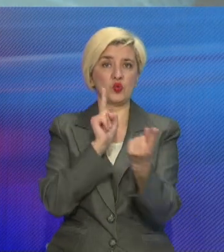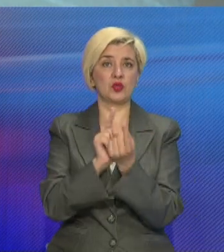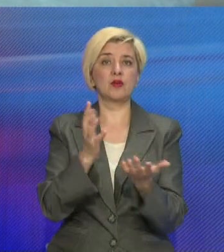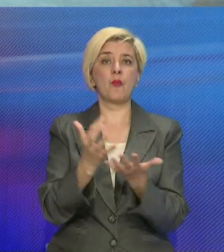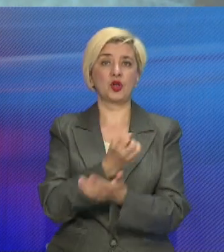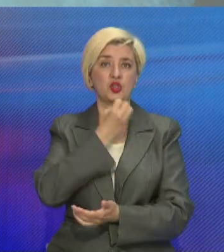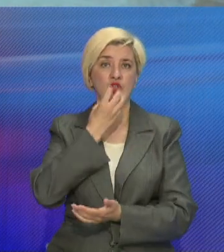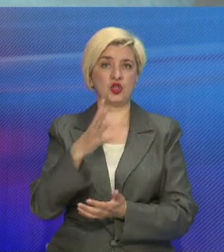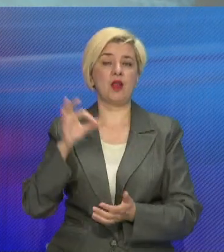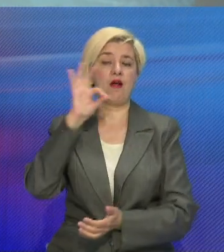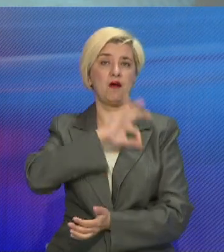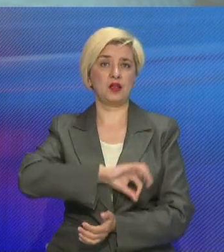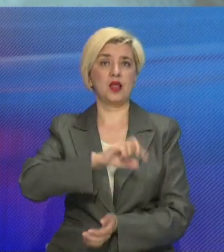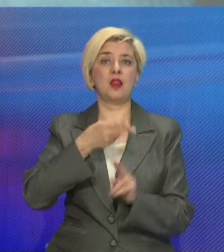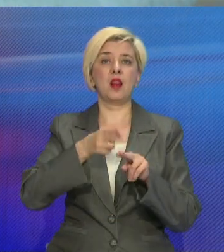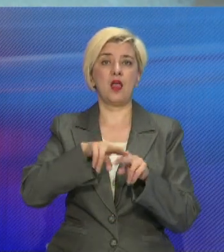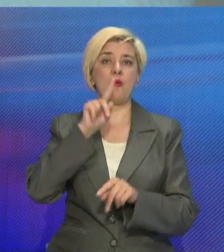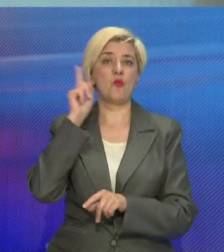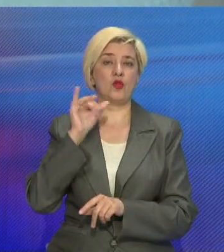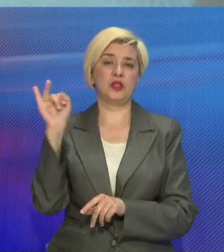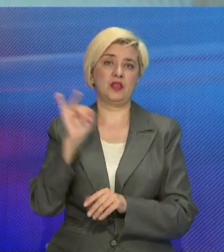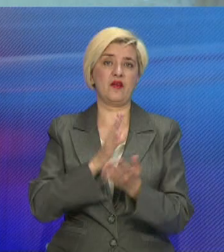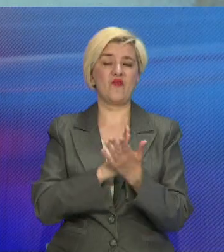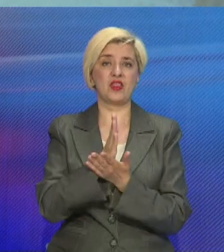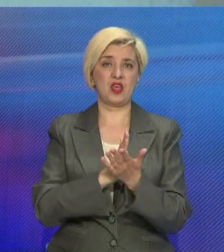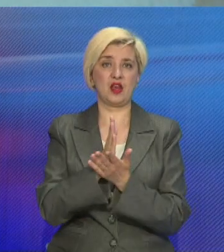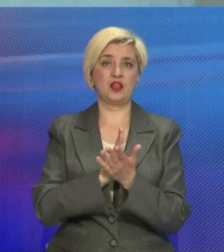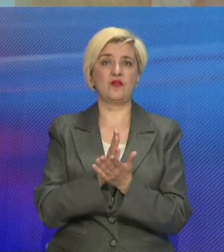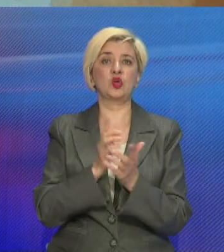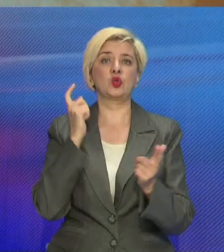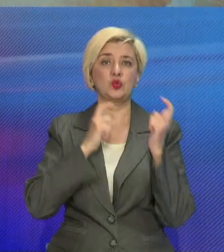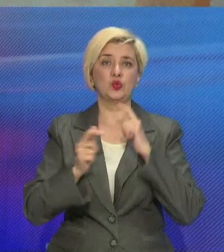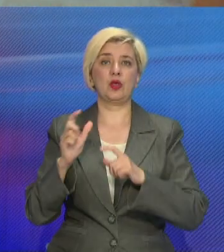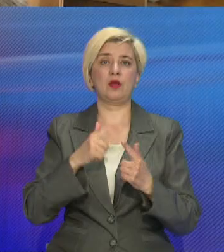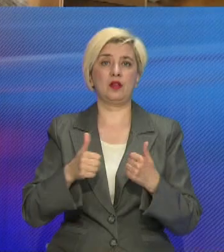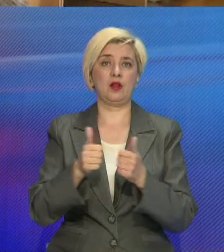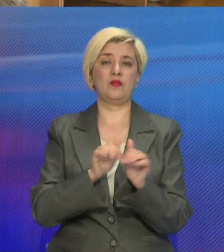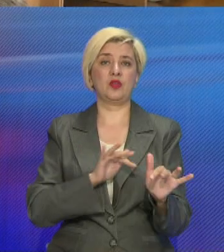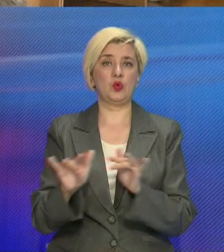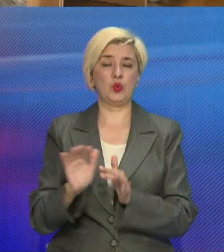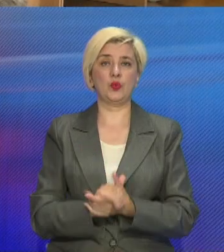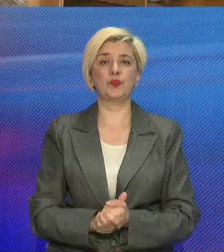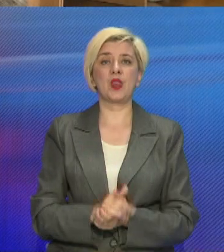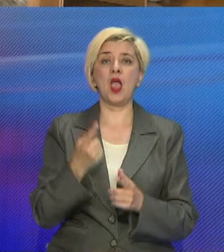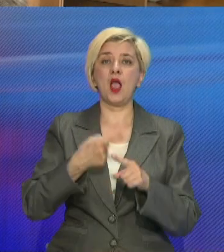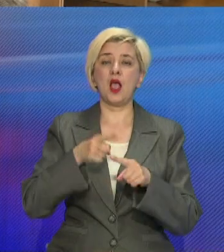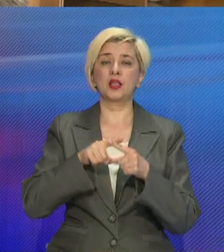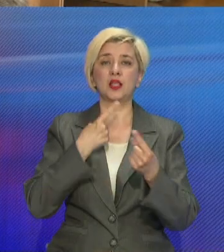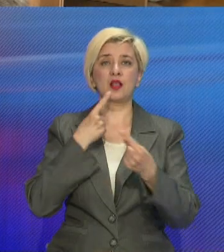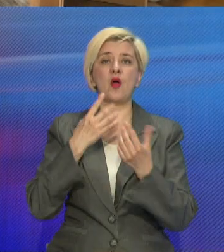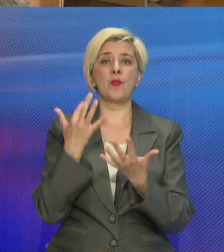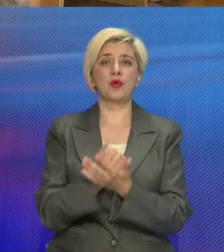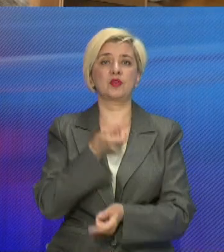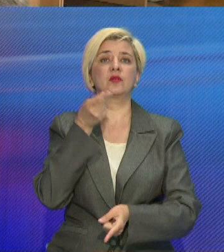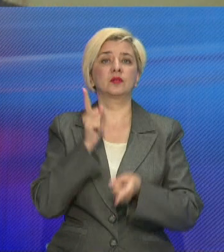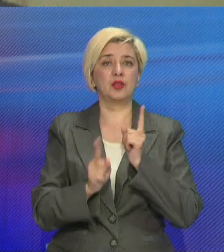шчырай і карыснай як для моладзі, так і ветэранаў студатрадовскага руху. Гэты дыялог атрымаўся на самай